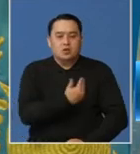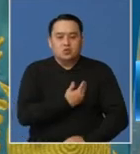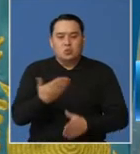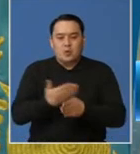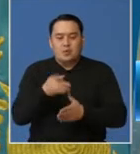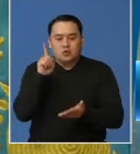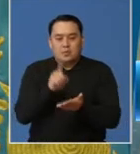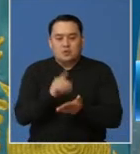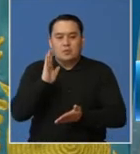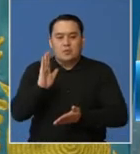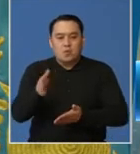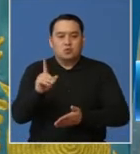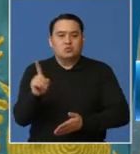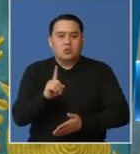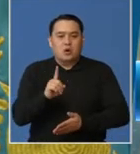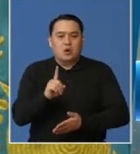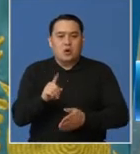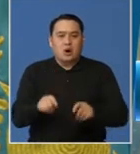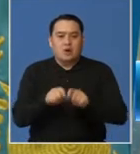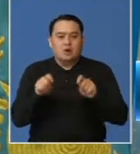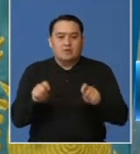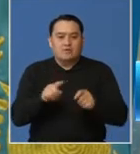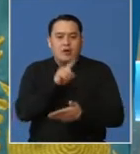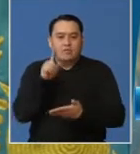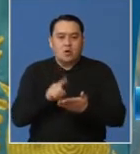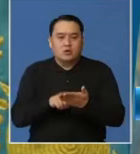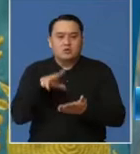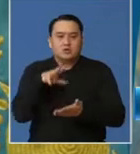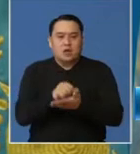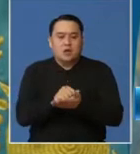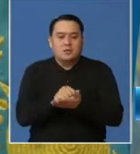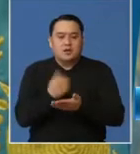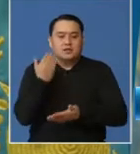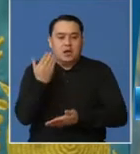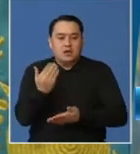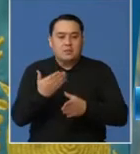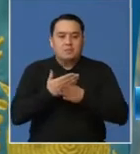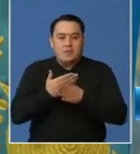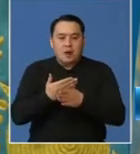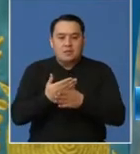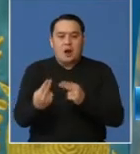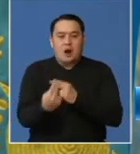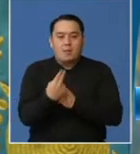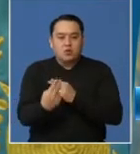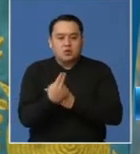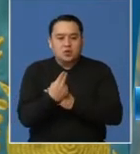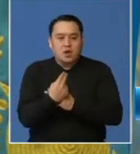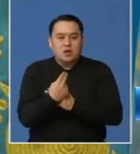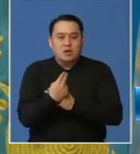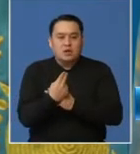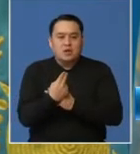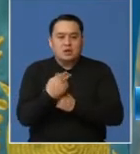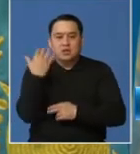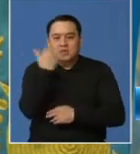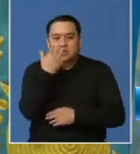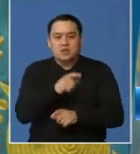вот пользуясь тем, что ты такой вопрос задал, и занимаетесь этим, помогаете обучать их, вот именно